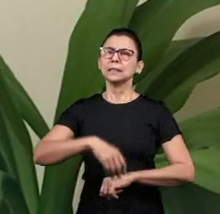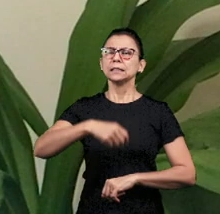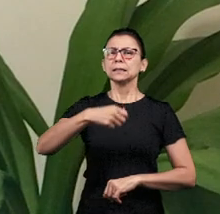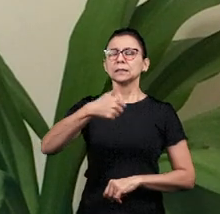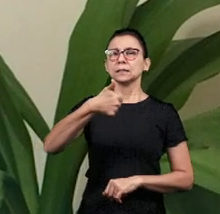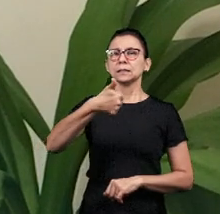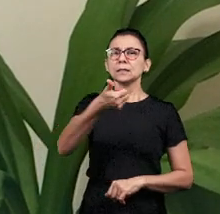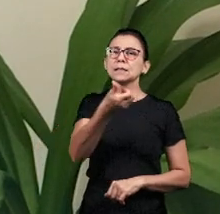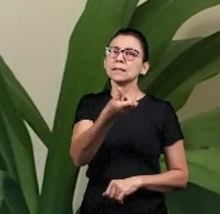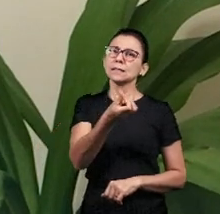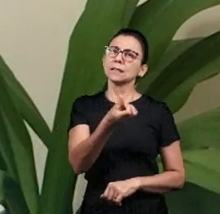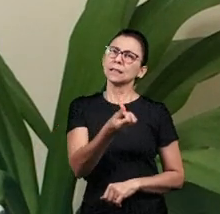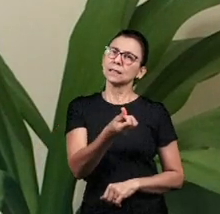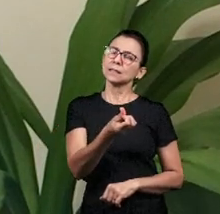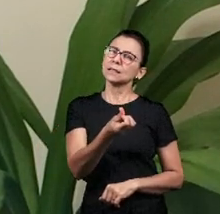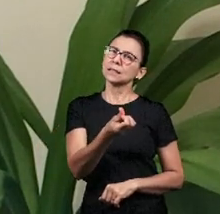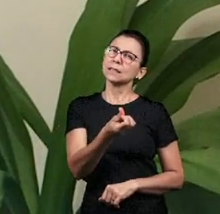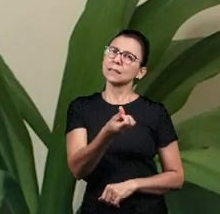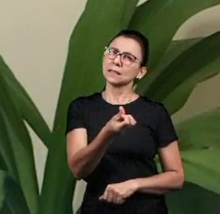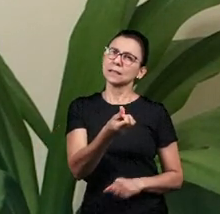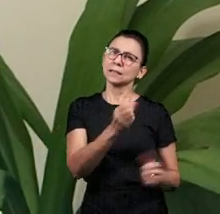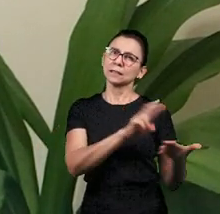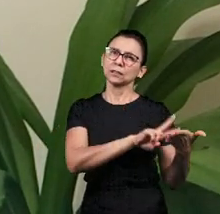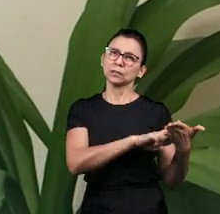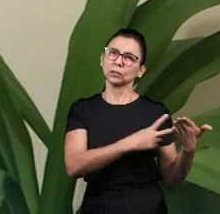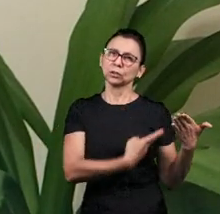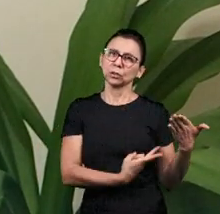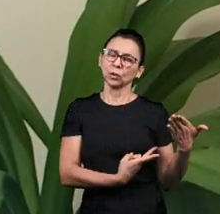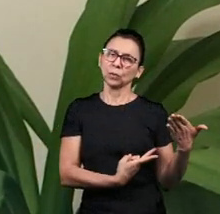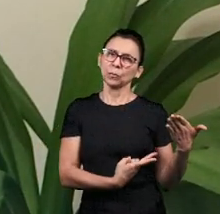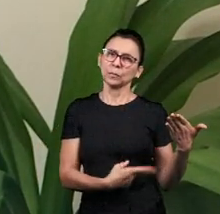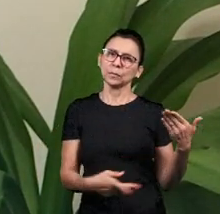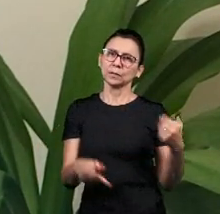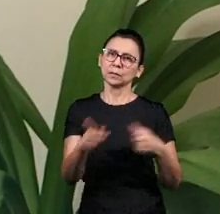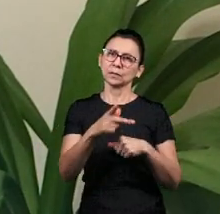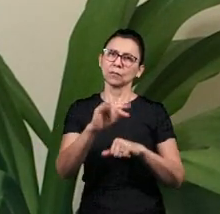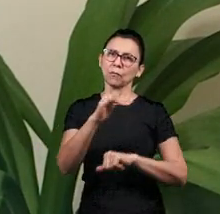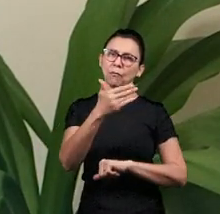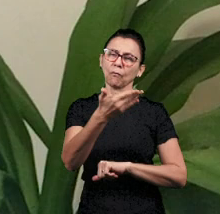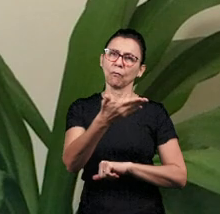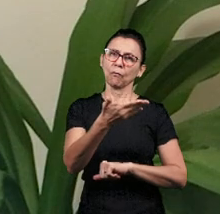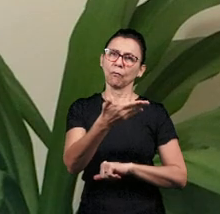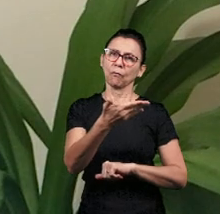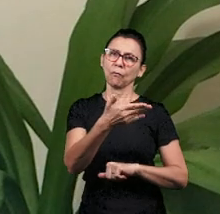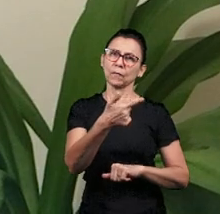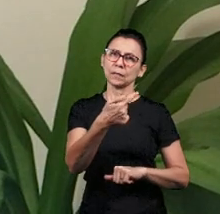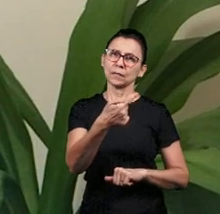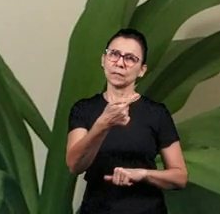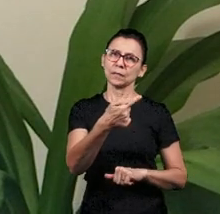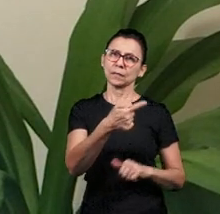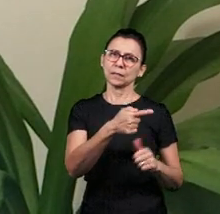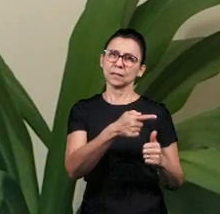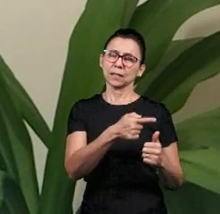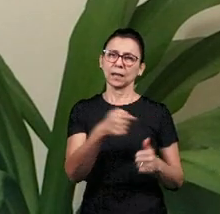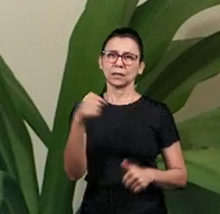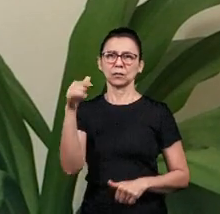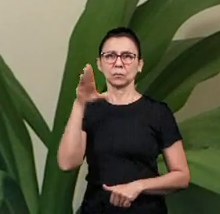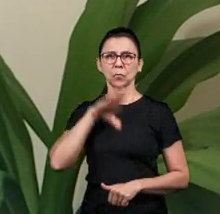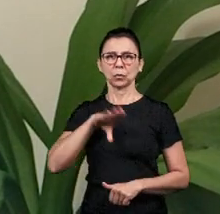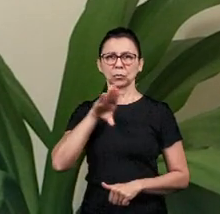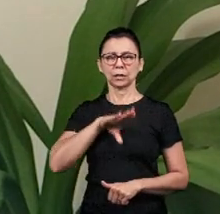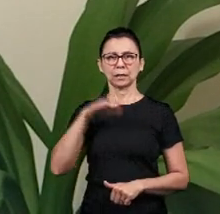faites 16 ont été faits dans des langues étrangères et les 7 autres en langue